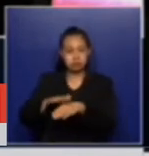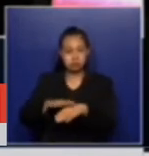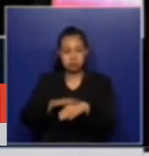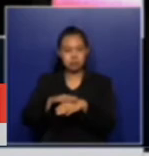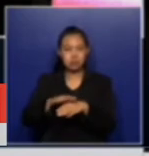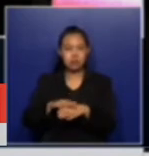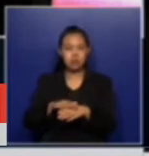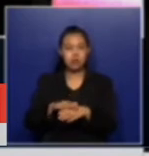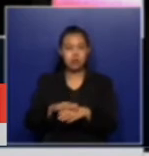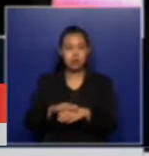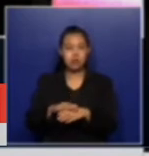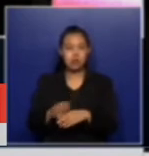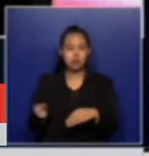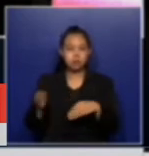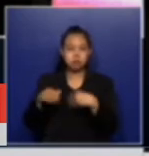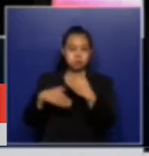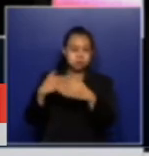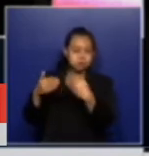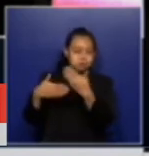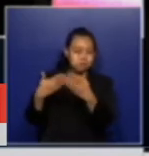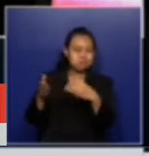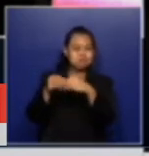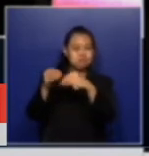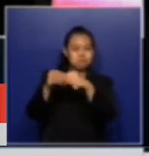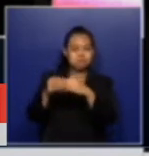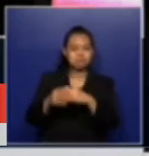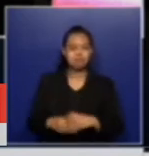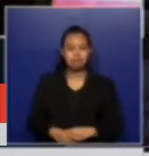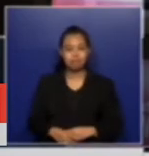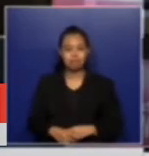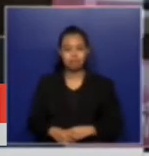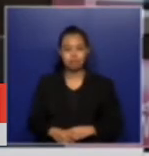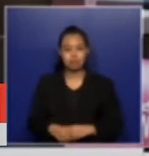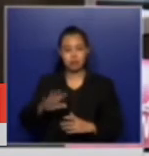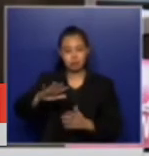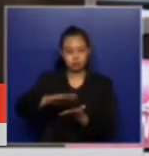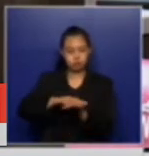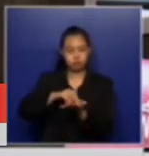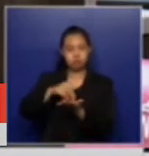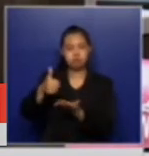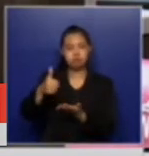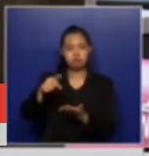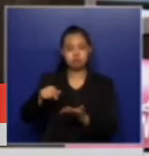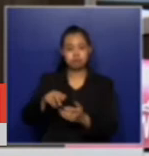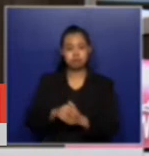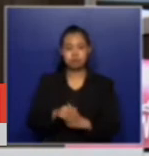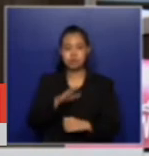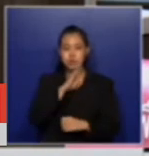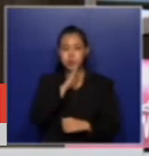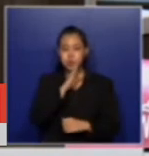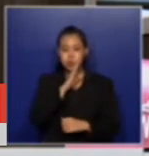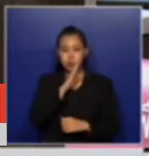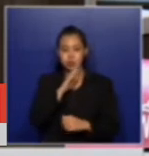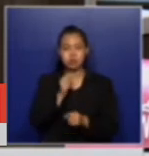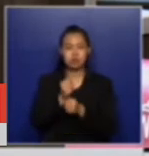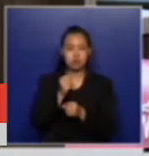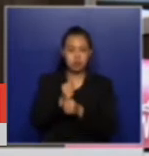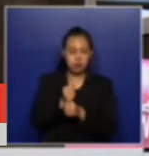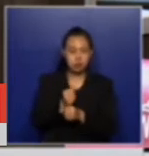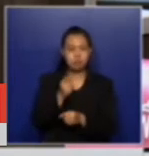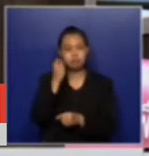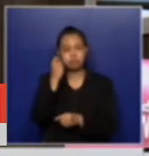ที่เราให้เกิดขึ้นได้อย่างดีให้ฟื้นขึ้นมาได้ถ้าทำงานอย่างเข้าใจและถูก